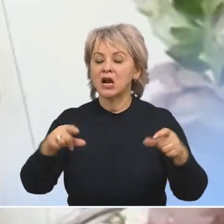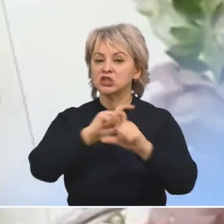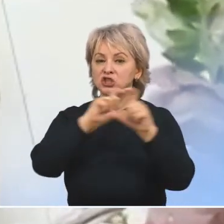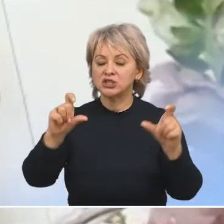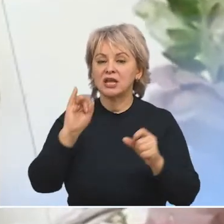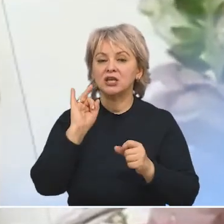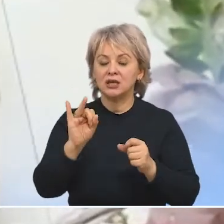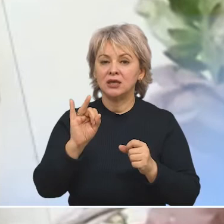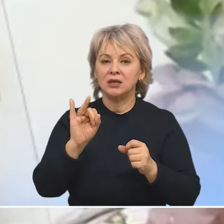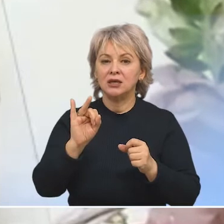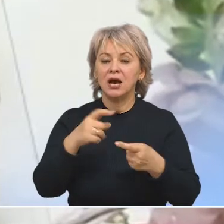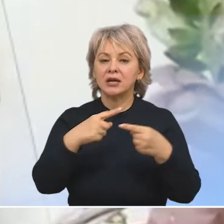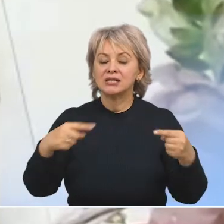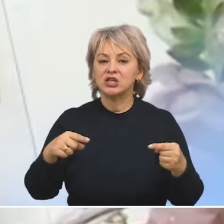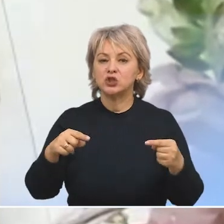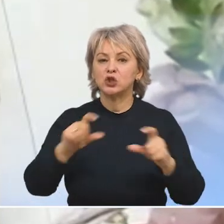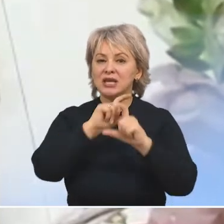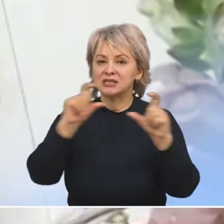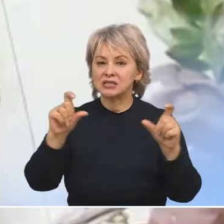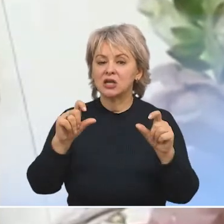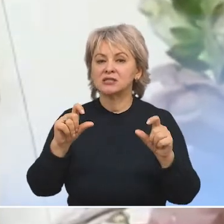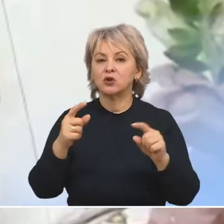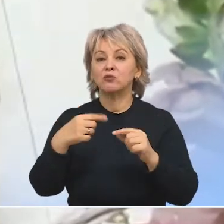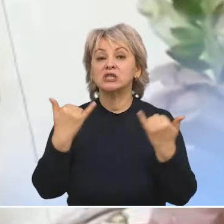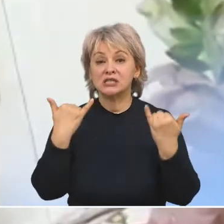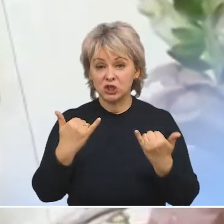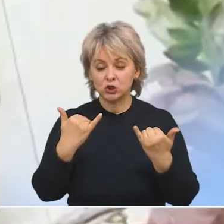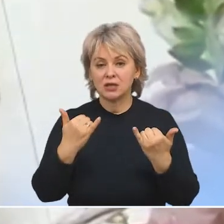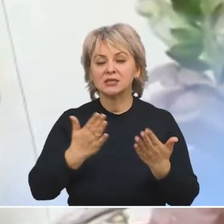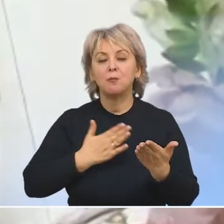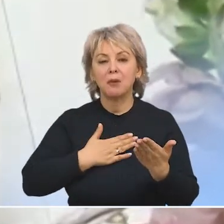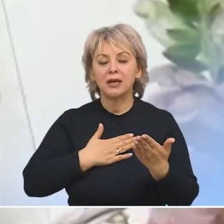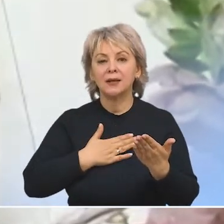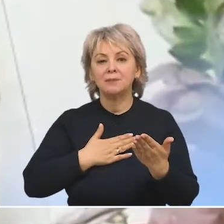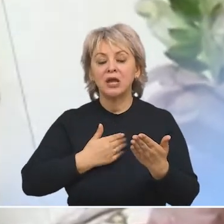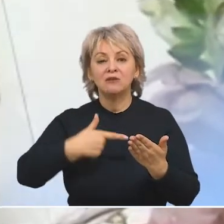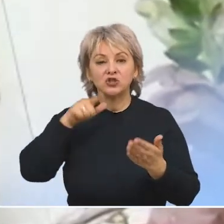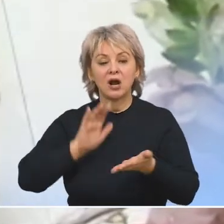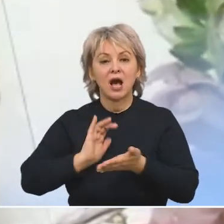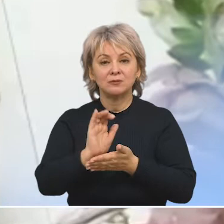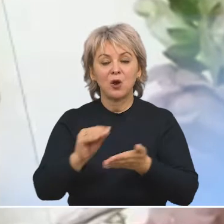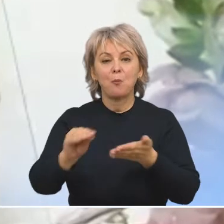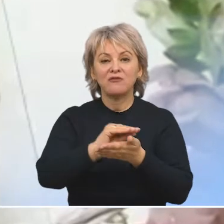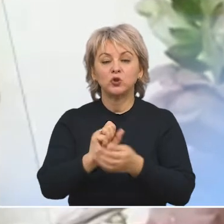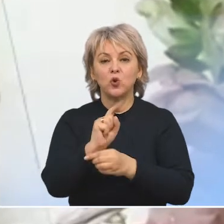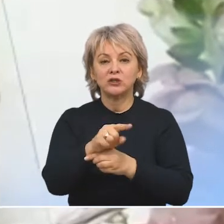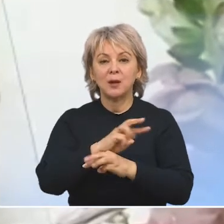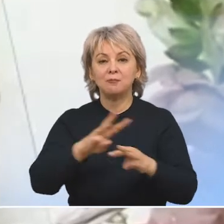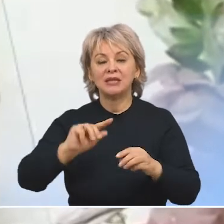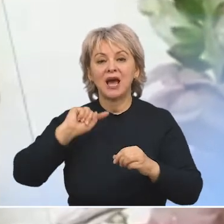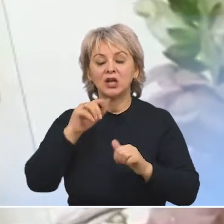в различные ведомства и различные инстанции. В частности, вот сейчас Мы вчера направляли повторный